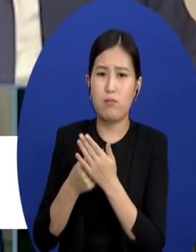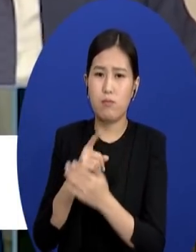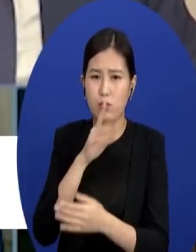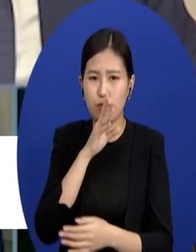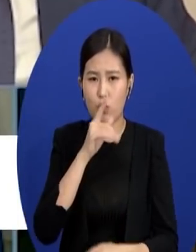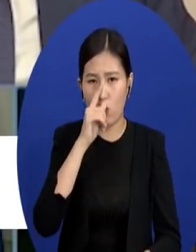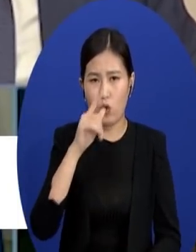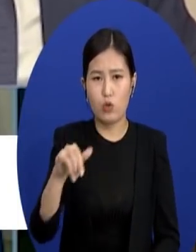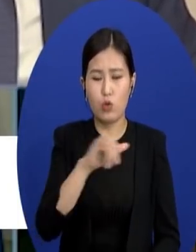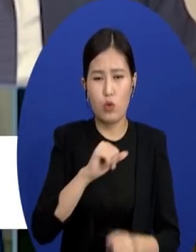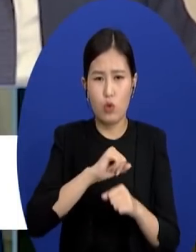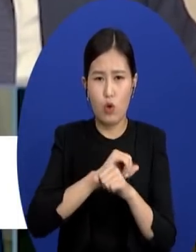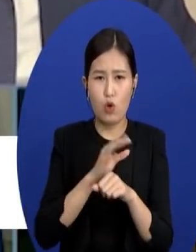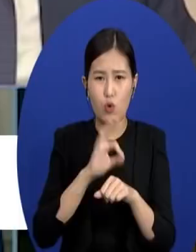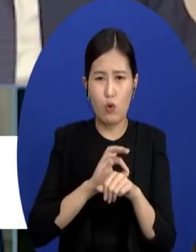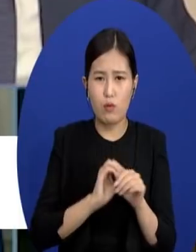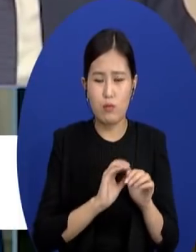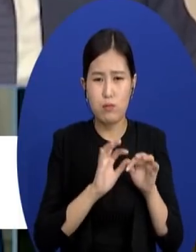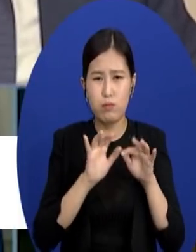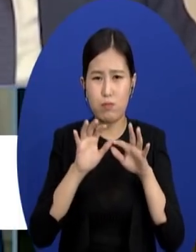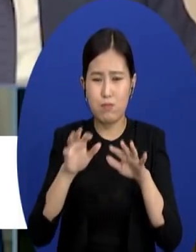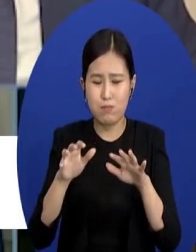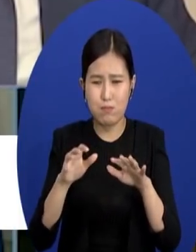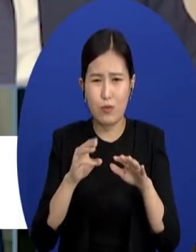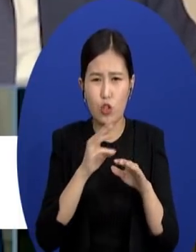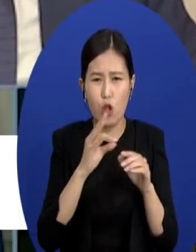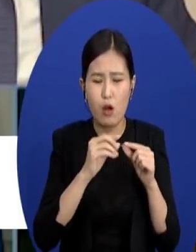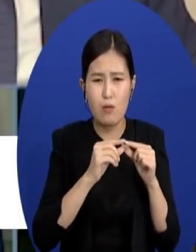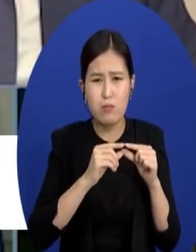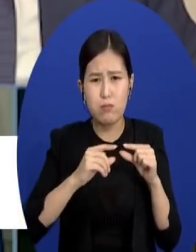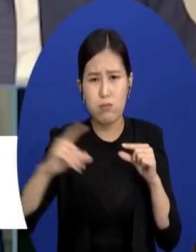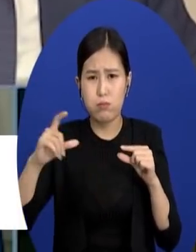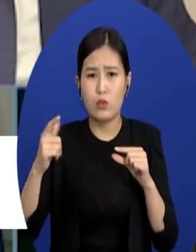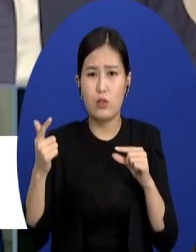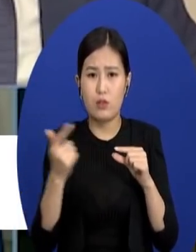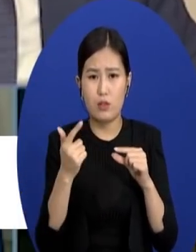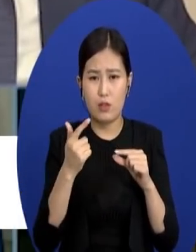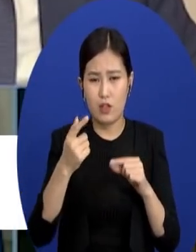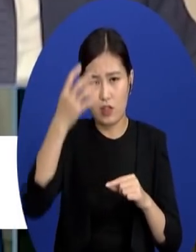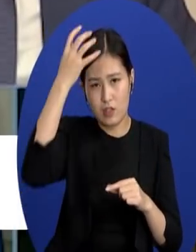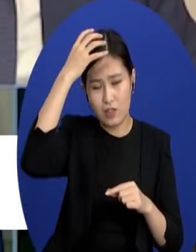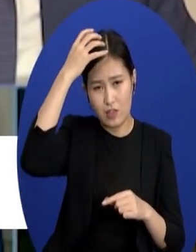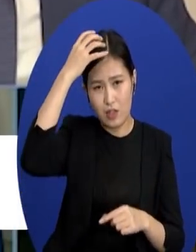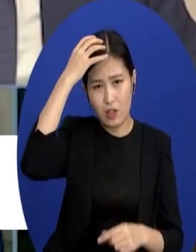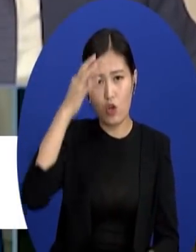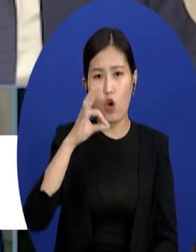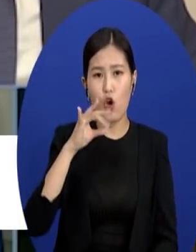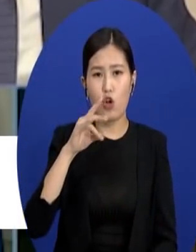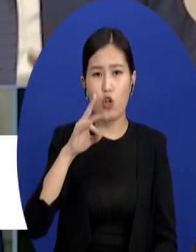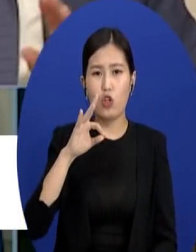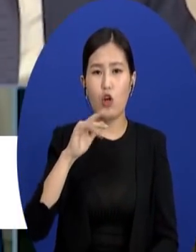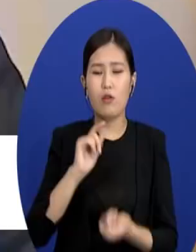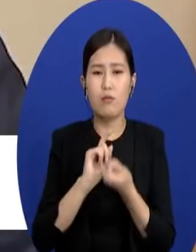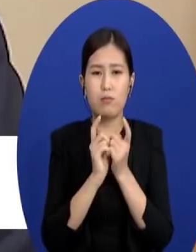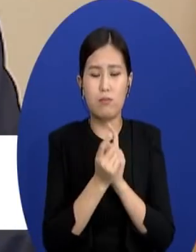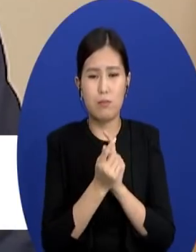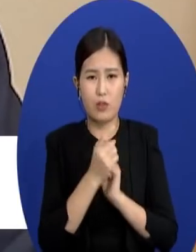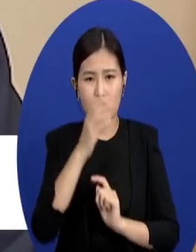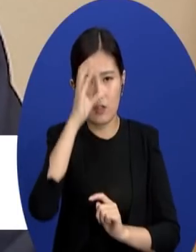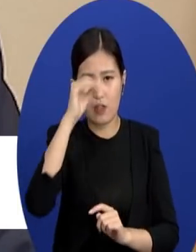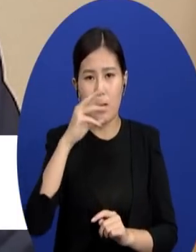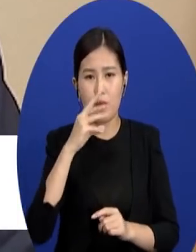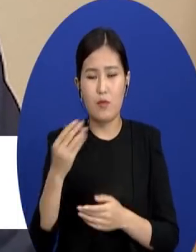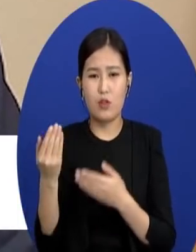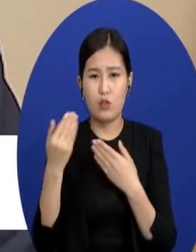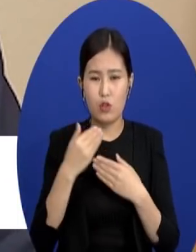халдварын тархалт сүүлийн өдрүүдэд эрчимтэй өссөн. За засгийн газрын орлогч сайдынх нь мэдгдсэн тус улсад коронавирусны